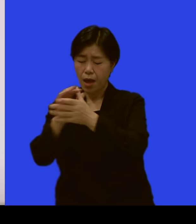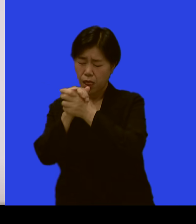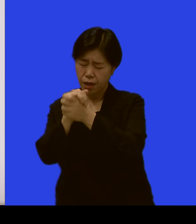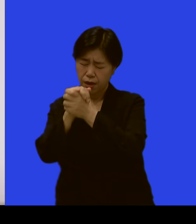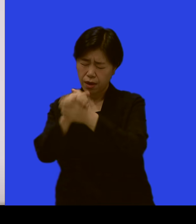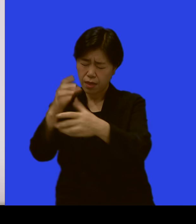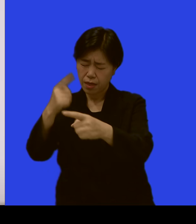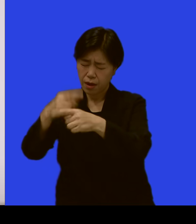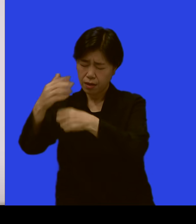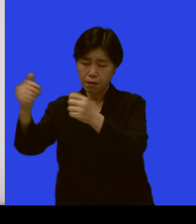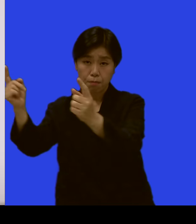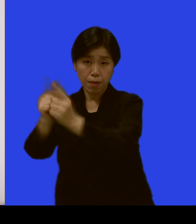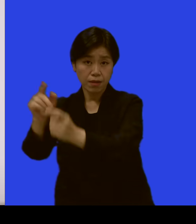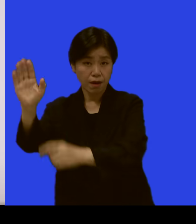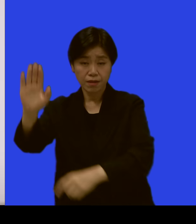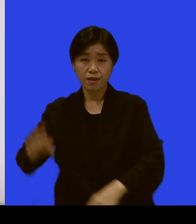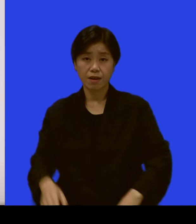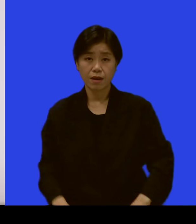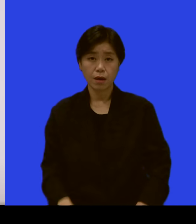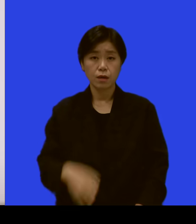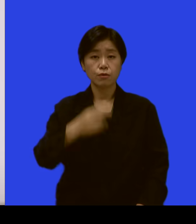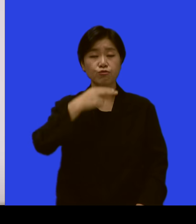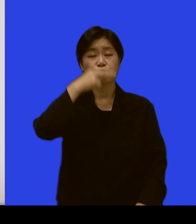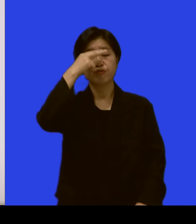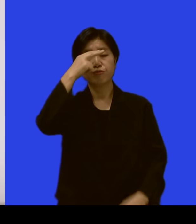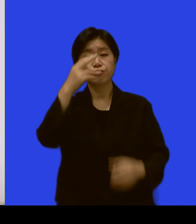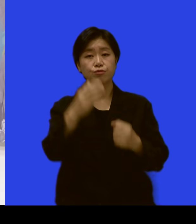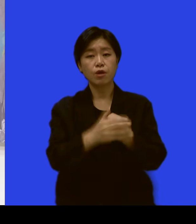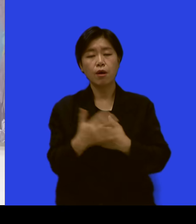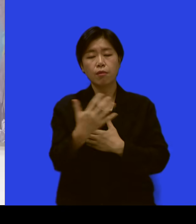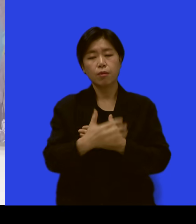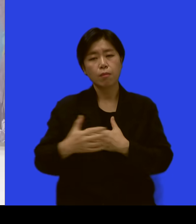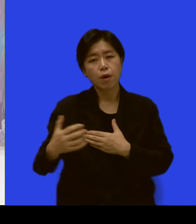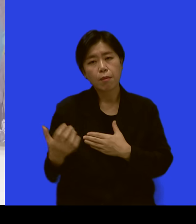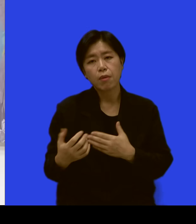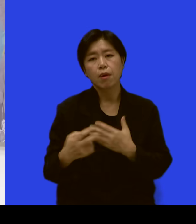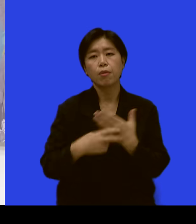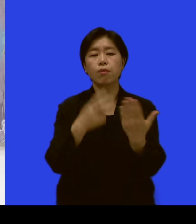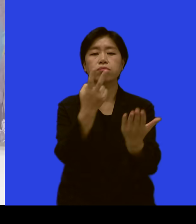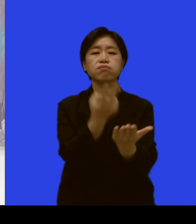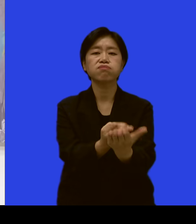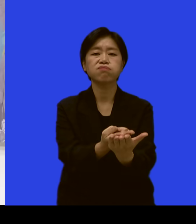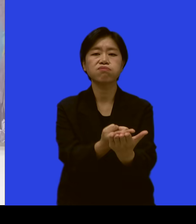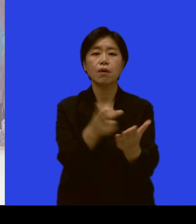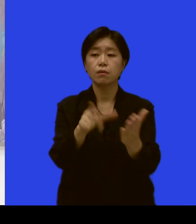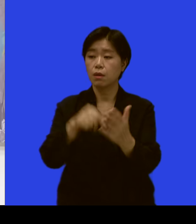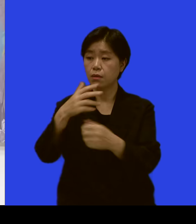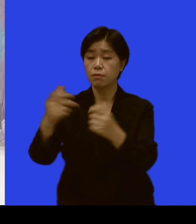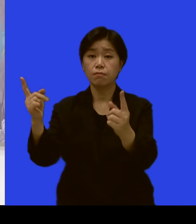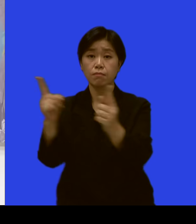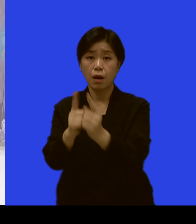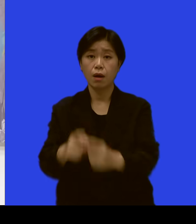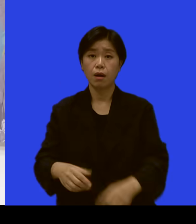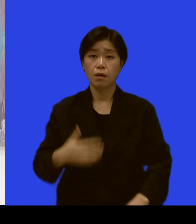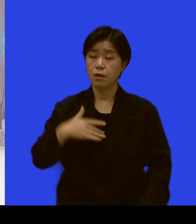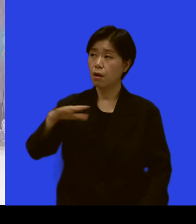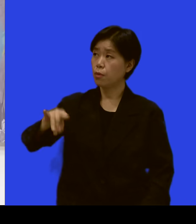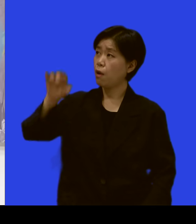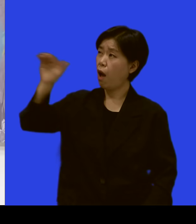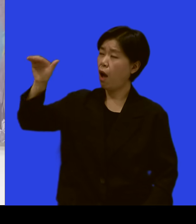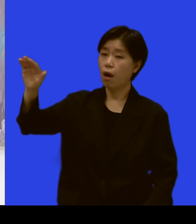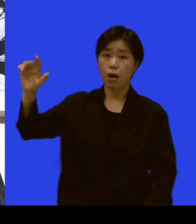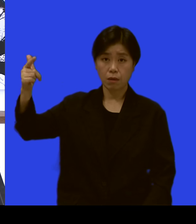아니라 술 먹고 많이 몸이 아파서 병원에 가서 제가 먼저 찾지 않았지만 네. 하나님이 저에게 가장